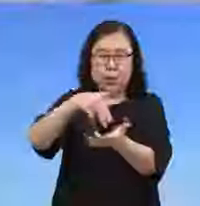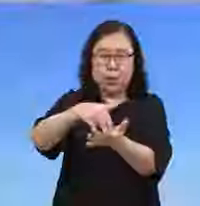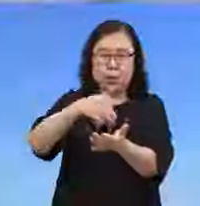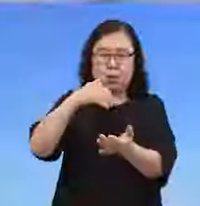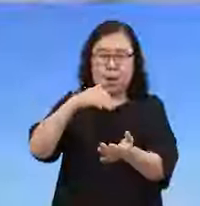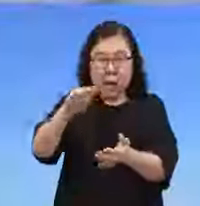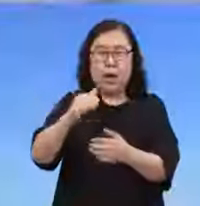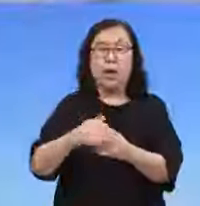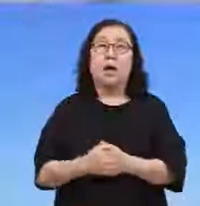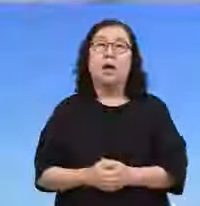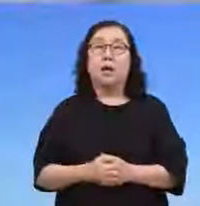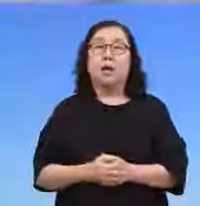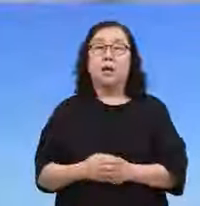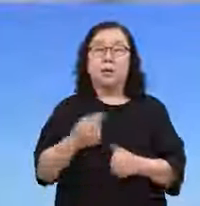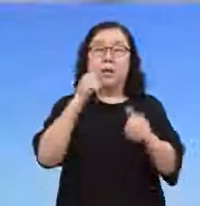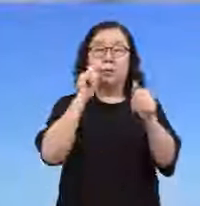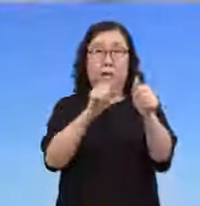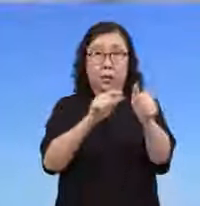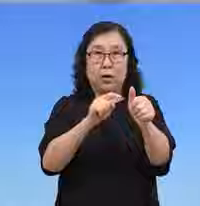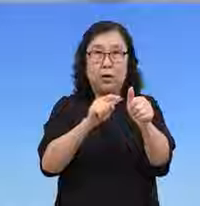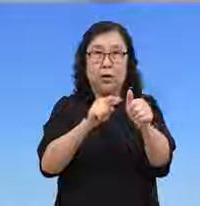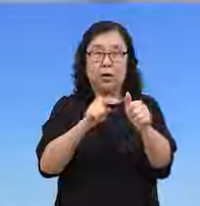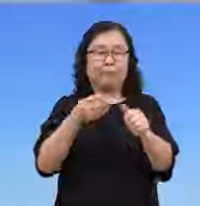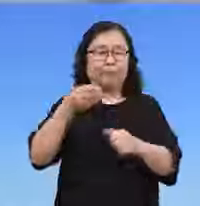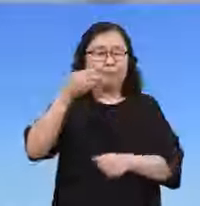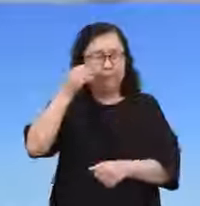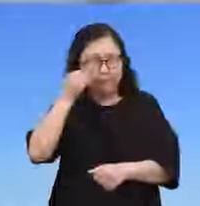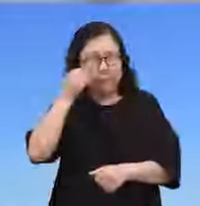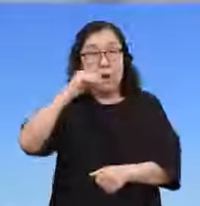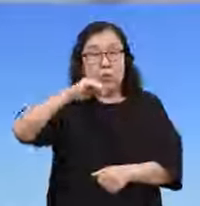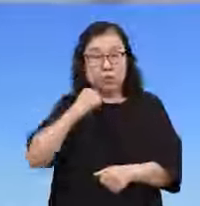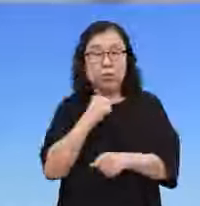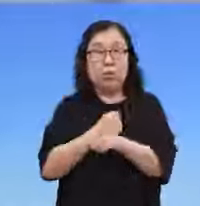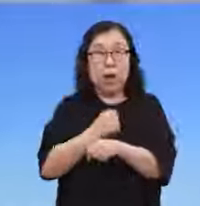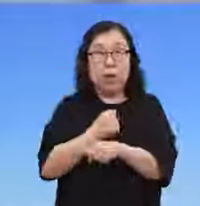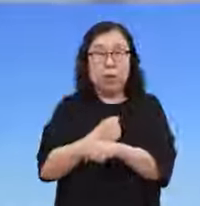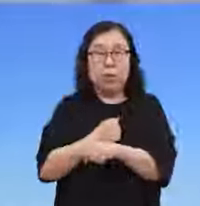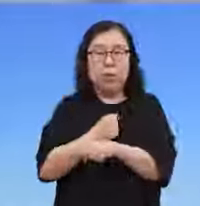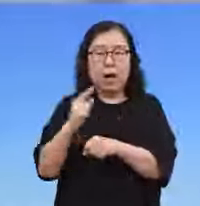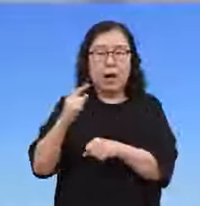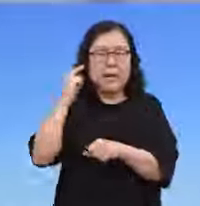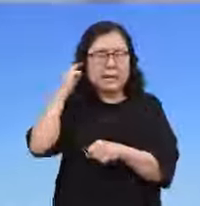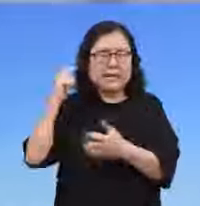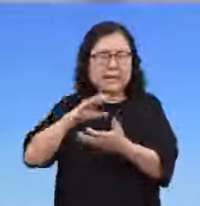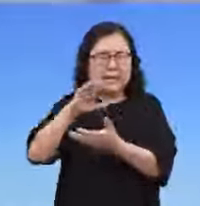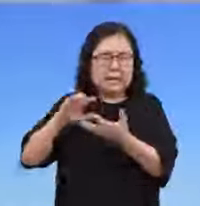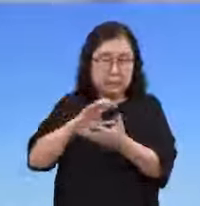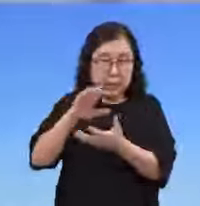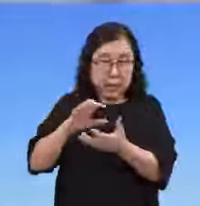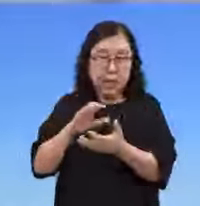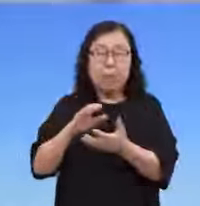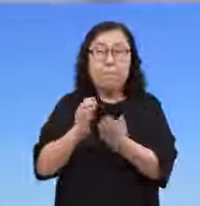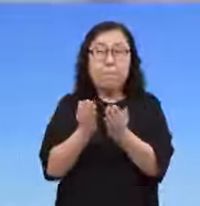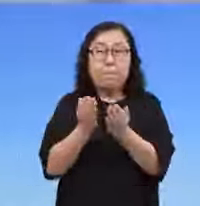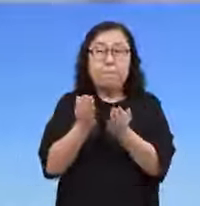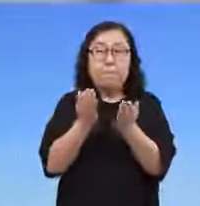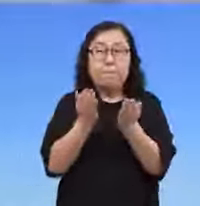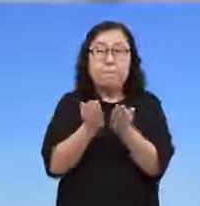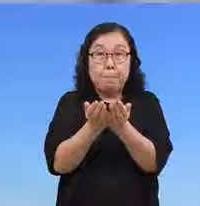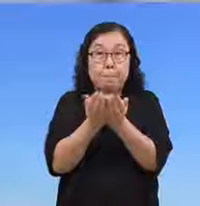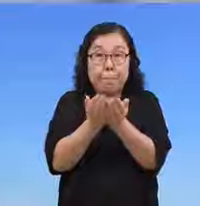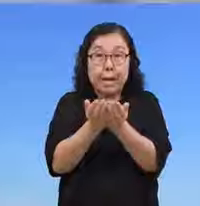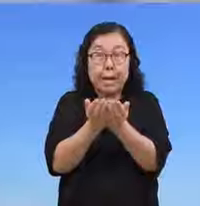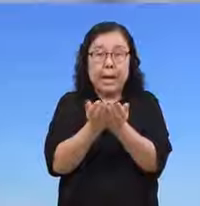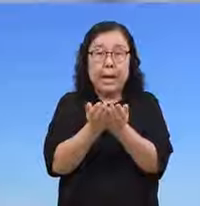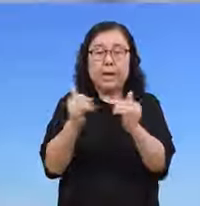그 함장이 한마디 명령으로 말미암아 유람선처럼 어수선하던 그 배가 다시